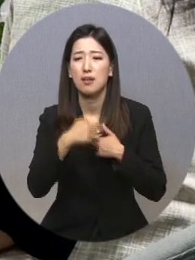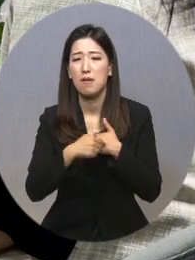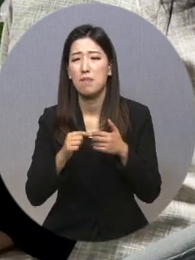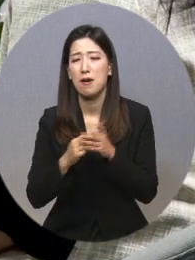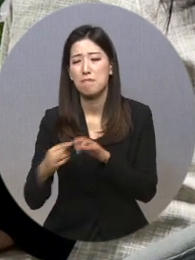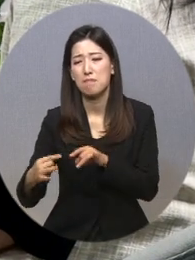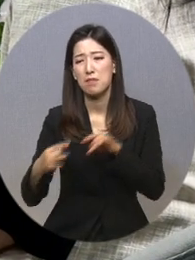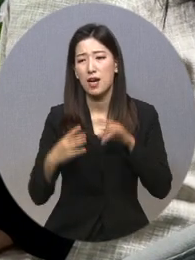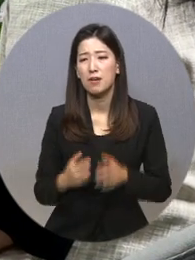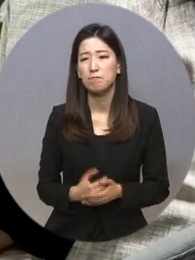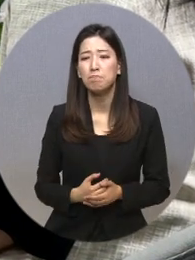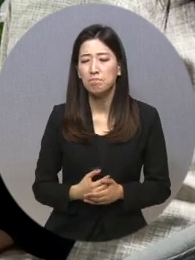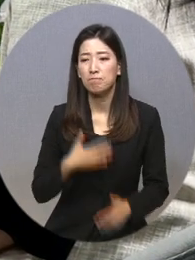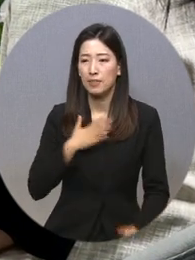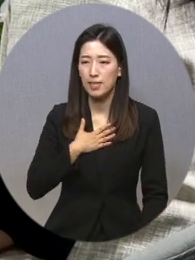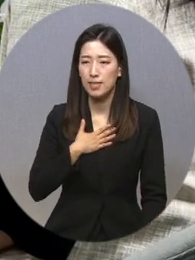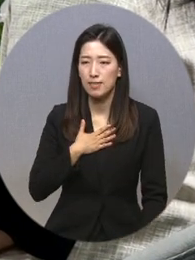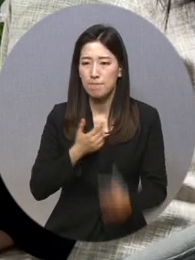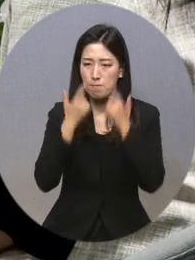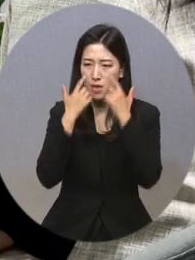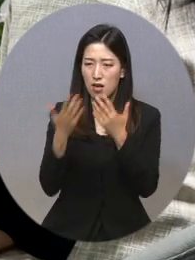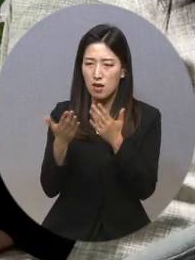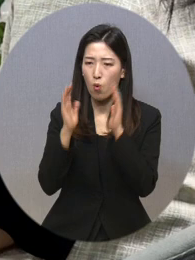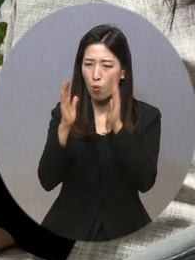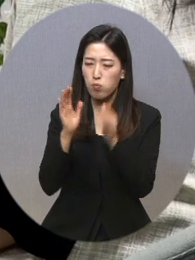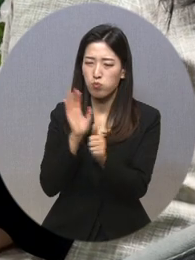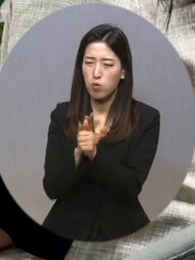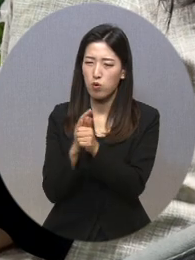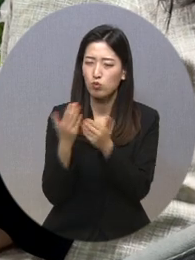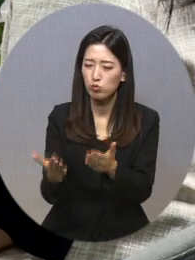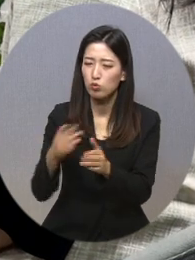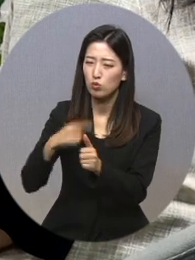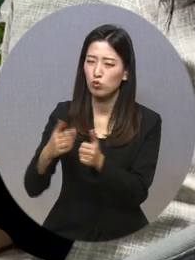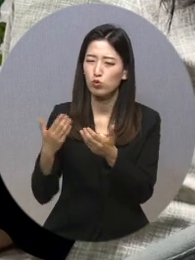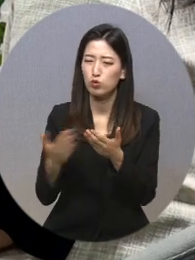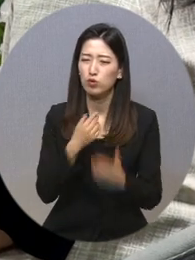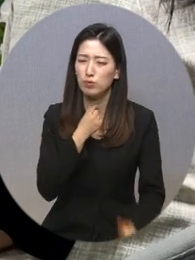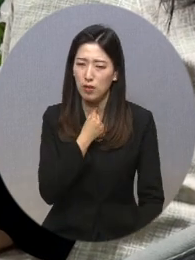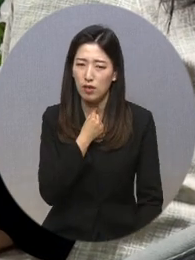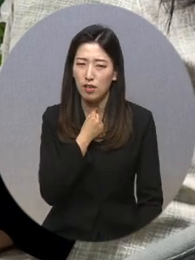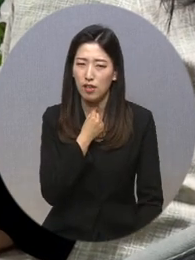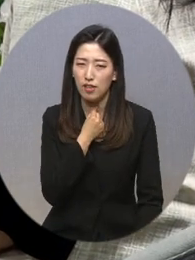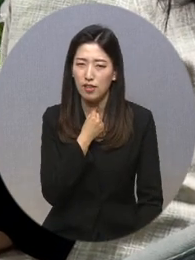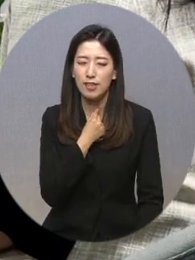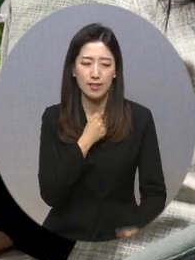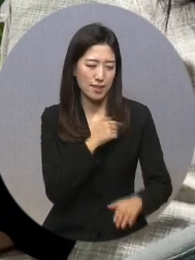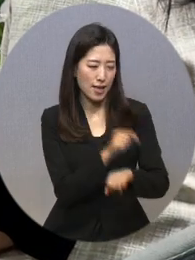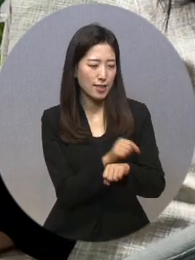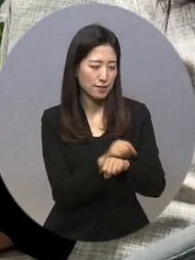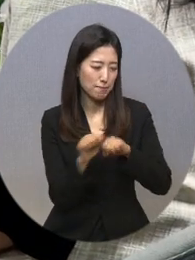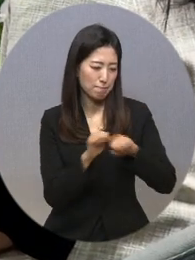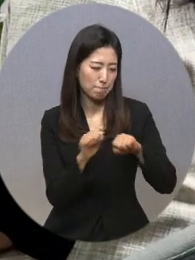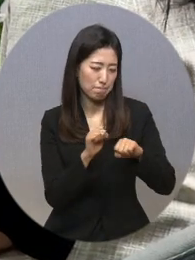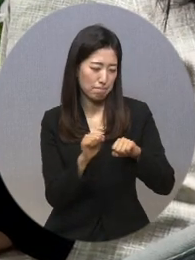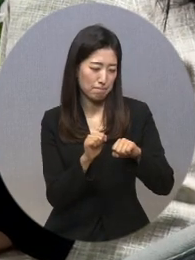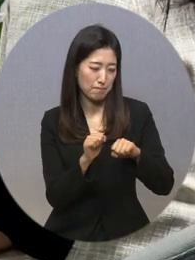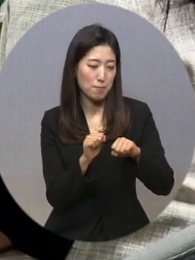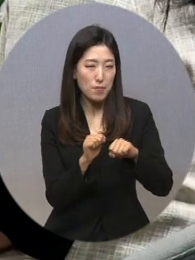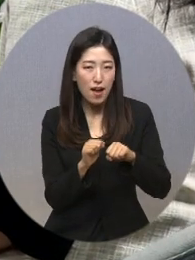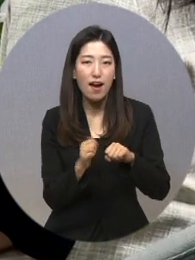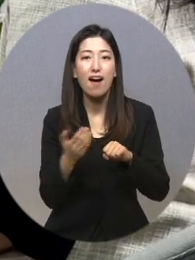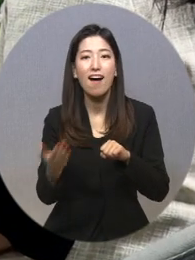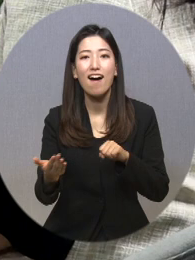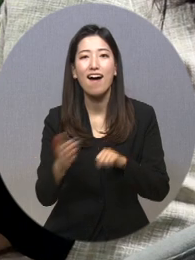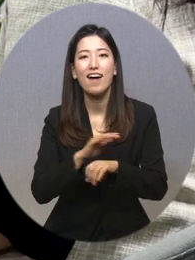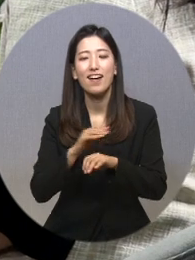방법이든지 내가 이분들에게 배울 기회를 만들어 드렸다고 해서 그것을 실천했고 또 그분들이 매우